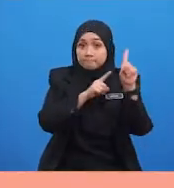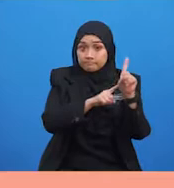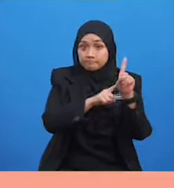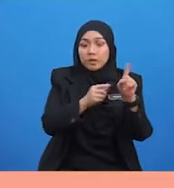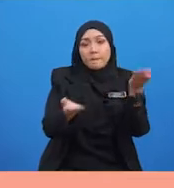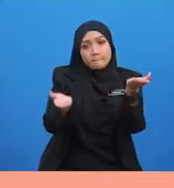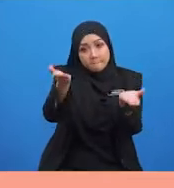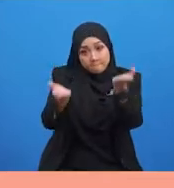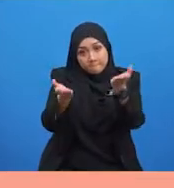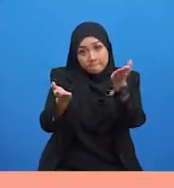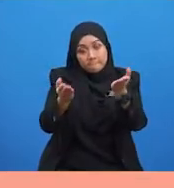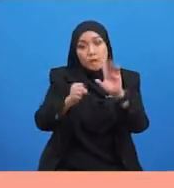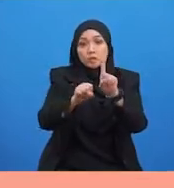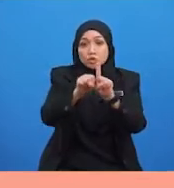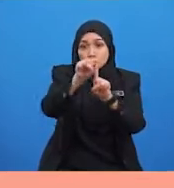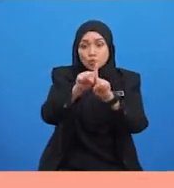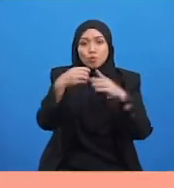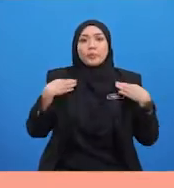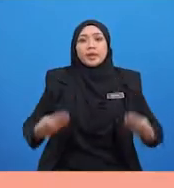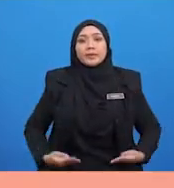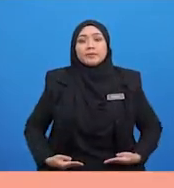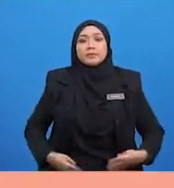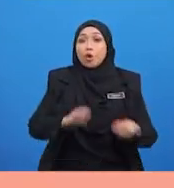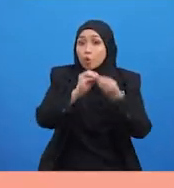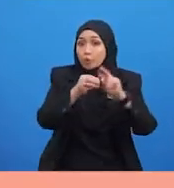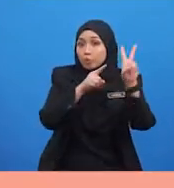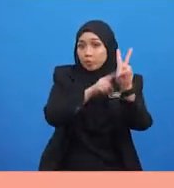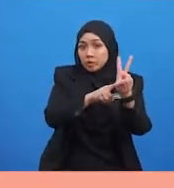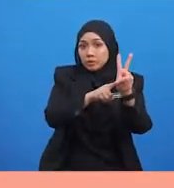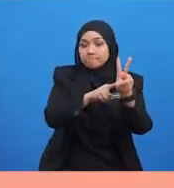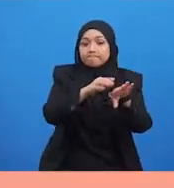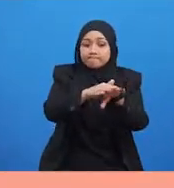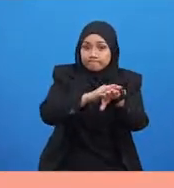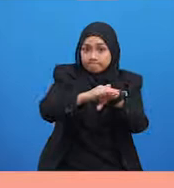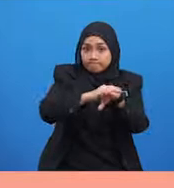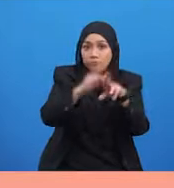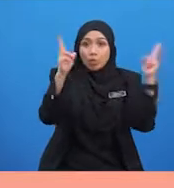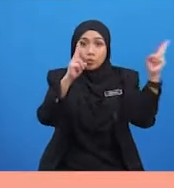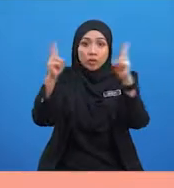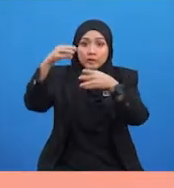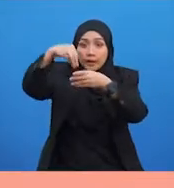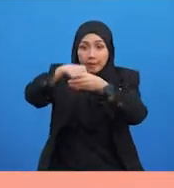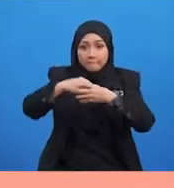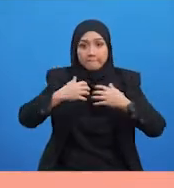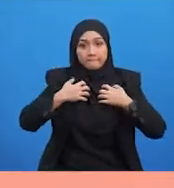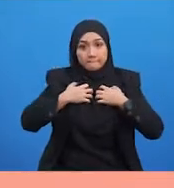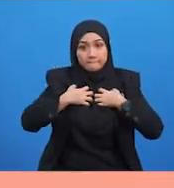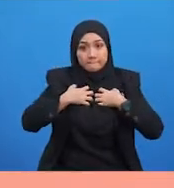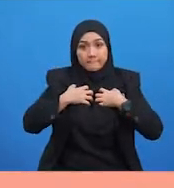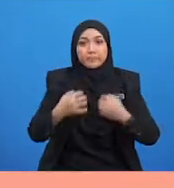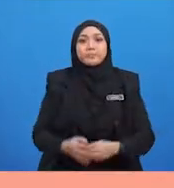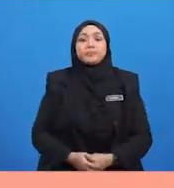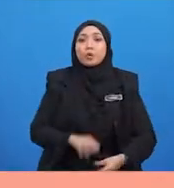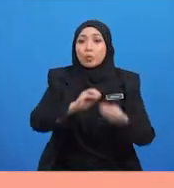1. Menstabilkan suhu badan. 2. Melembapkan udara dalam